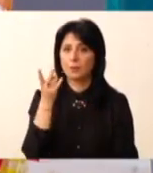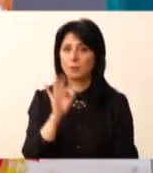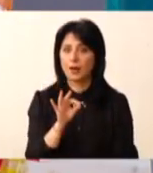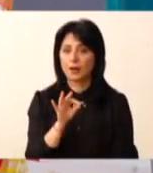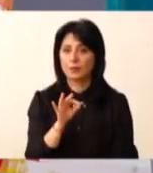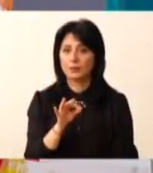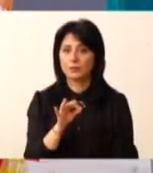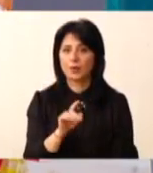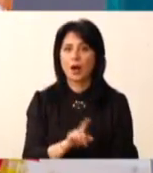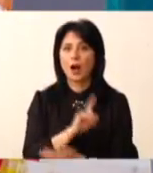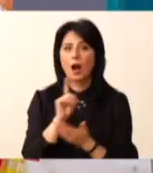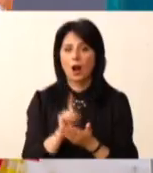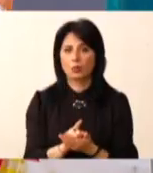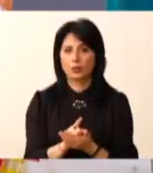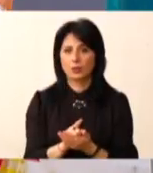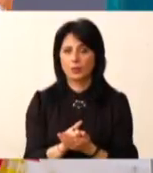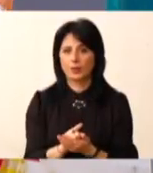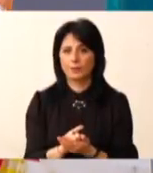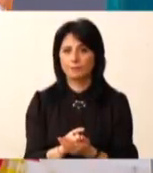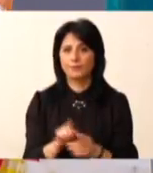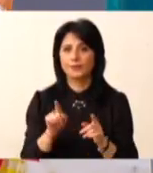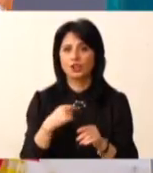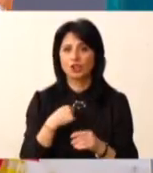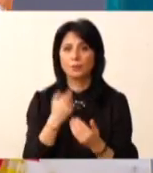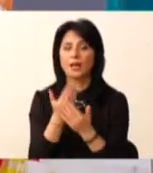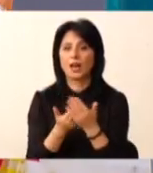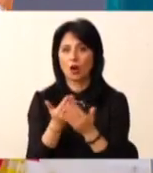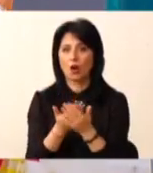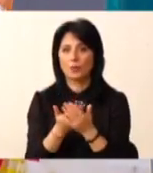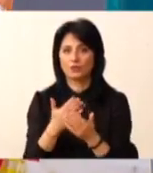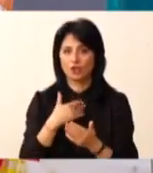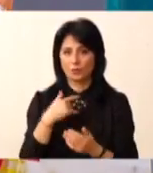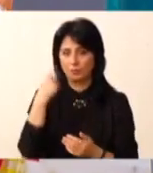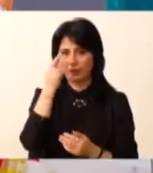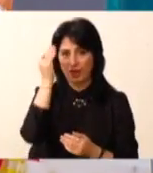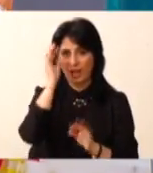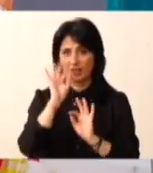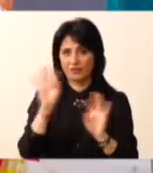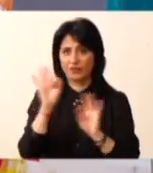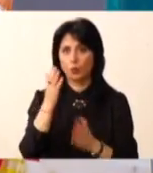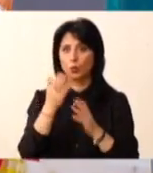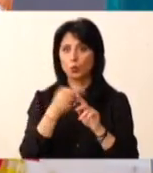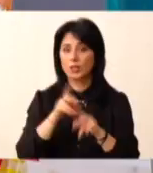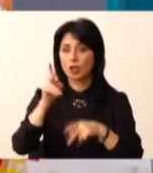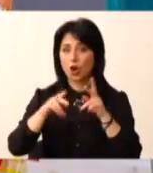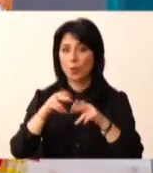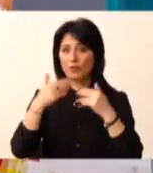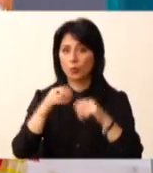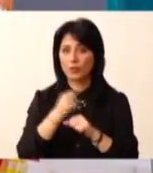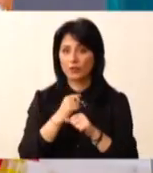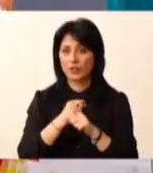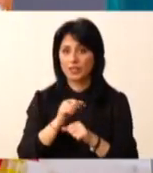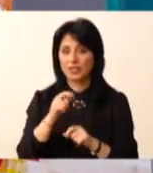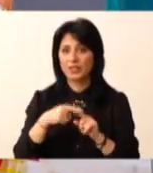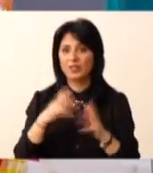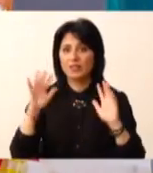მაგრამ აუცილებელია ისიც ჩემი რეკომენდაციი და ჩემს პირად აზრს ვიტყვი, თუ ეს ოპერაცია გაკეთდა და